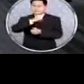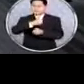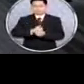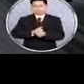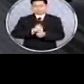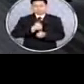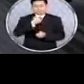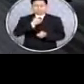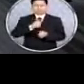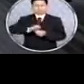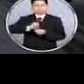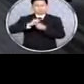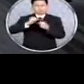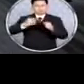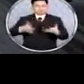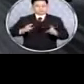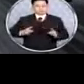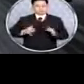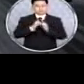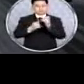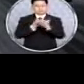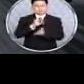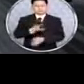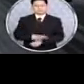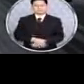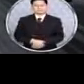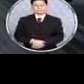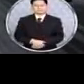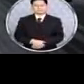增加了很多想象空间，谢谢。